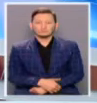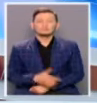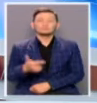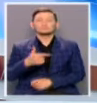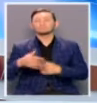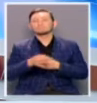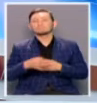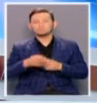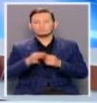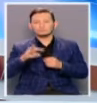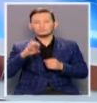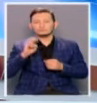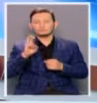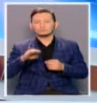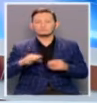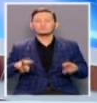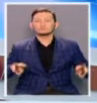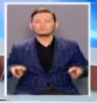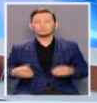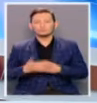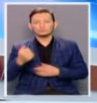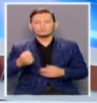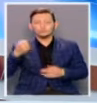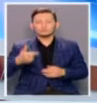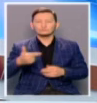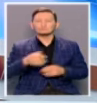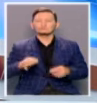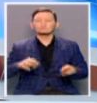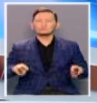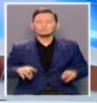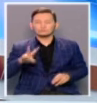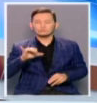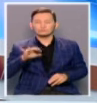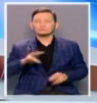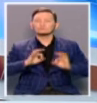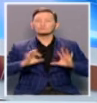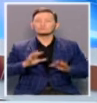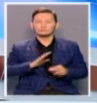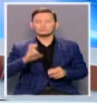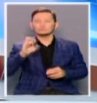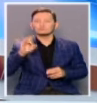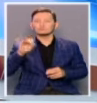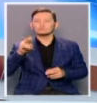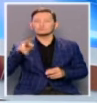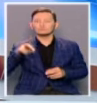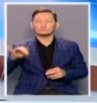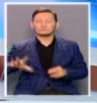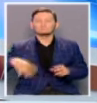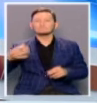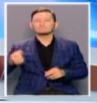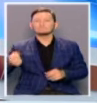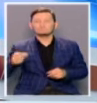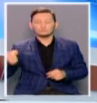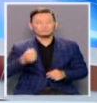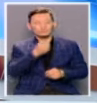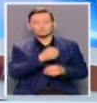Атырау облысы Мақат ауданында жаңа әкім тағайындалды. Бүгін Атырау облысының әкімі Нұрлан Ноғаев, Берқали Сәрсенғалиевтің басқа жұмысқа ауысуына байланысты